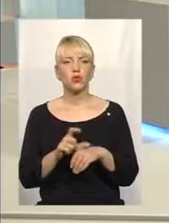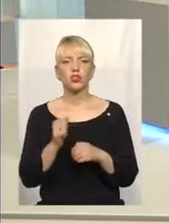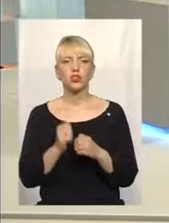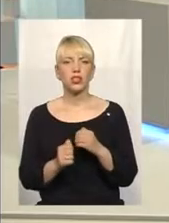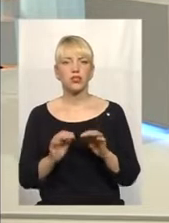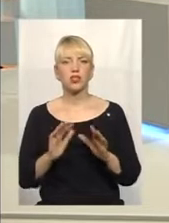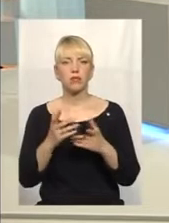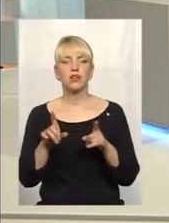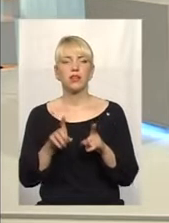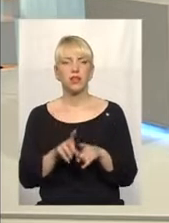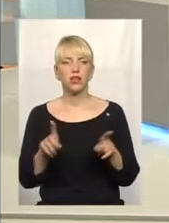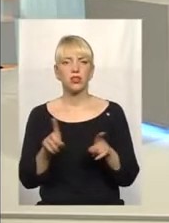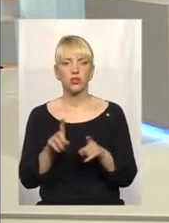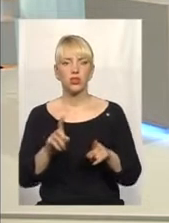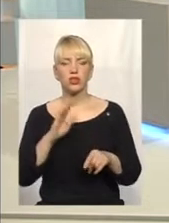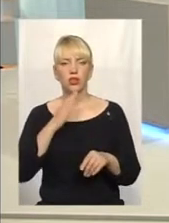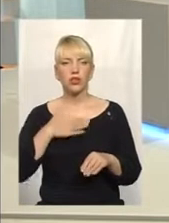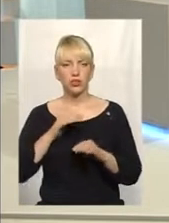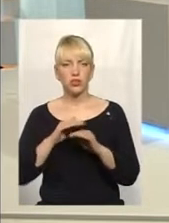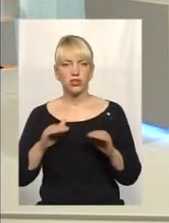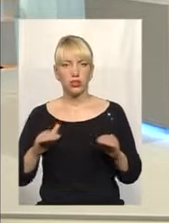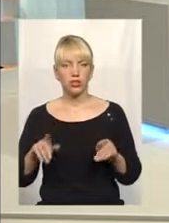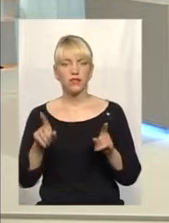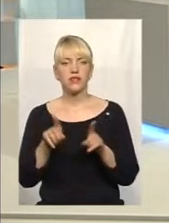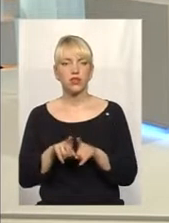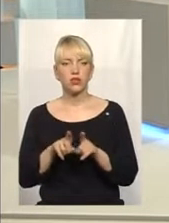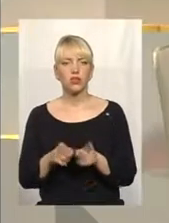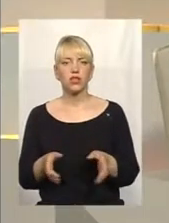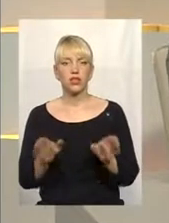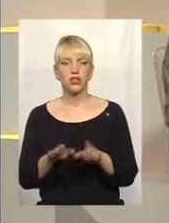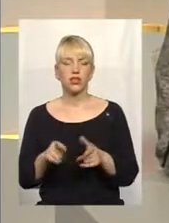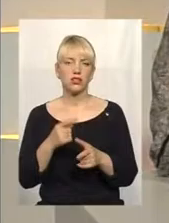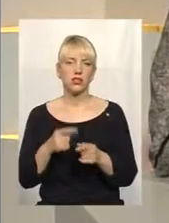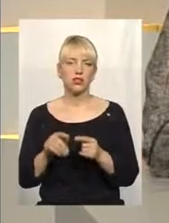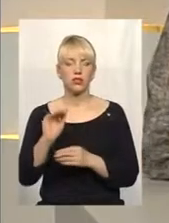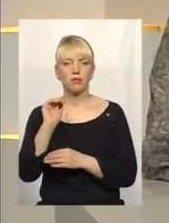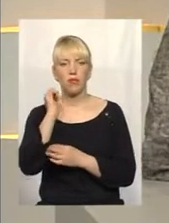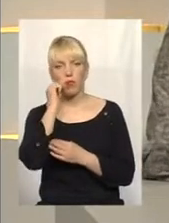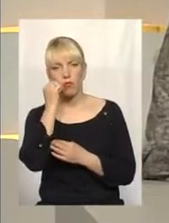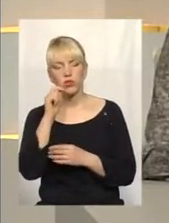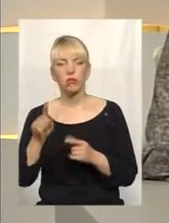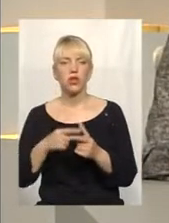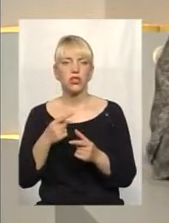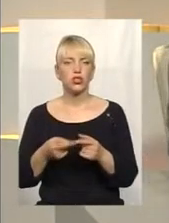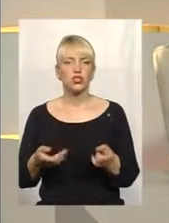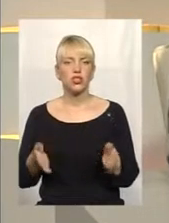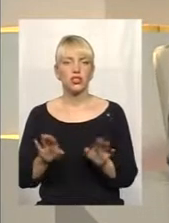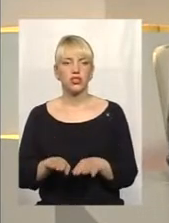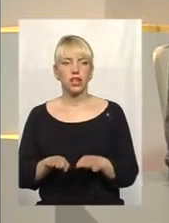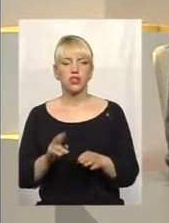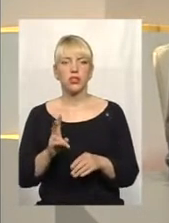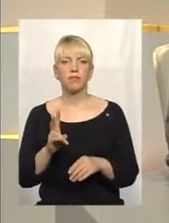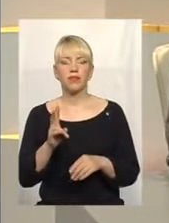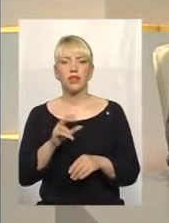трапляється так, що наші діти все одно залишаються чи то з бабусями, чи то залишаються навіть на певний